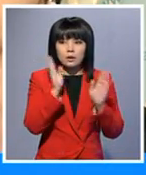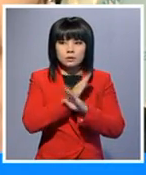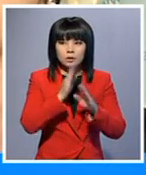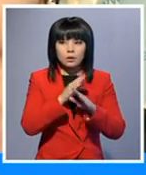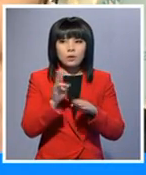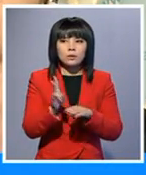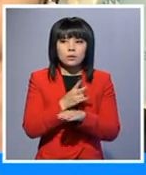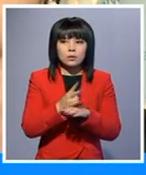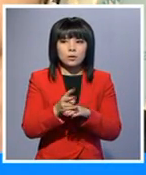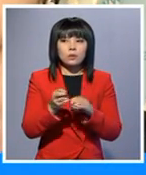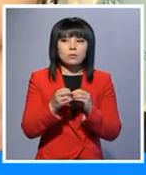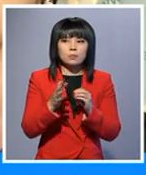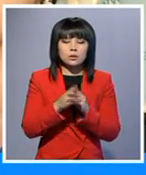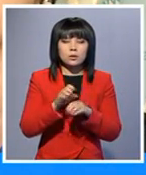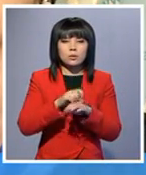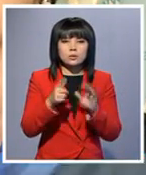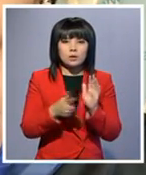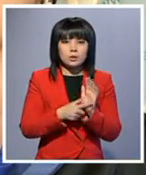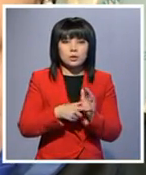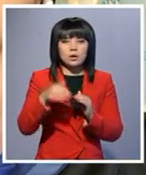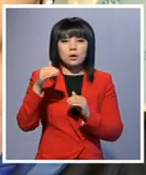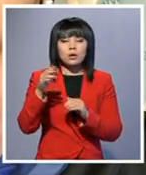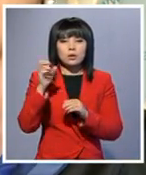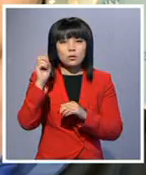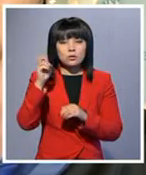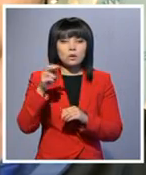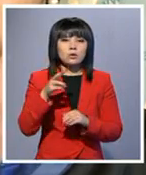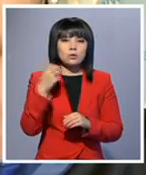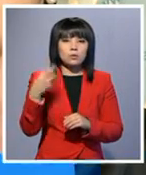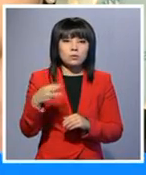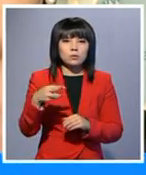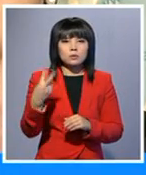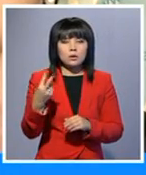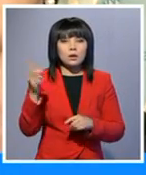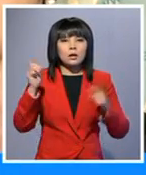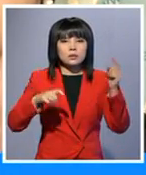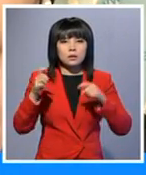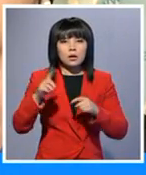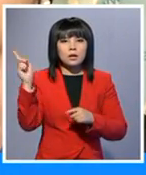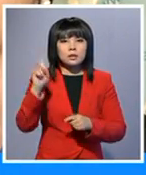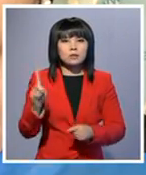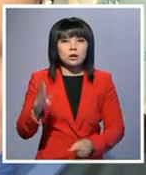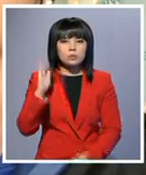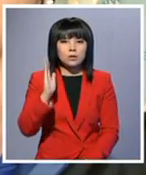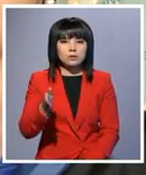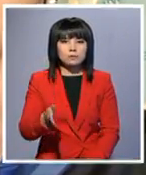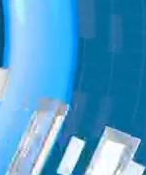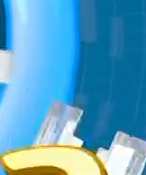түнде 15-17, күндіз 30-32 градус жылы болады, аздаған жаңбыр жауады, найзағай болады.